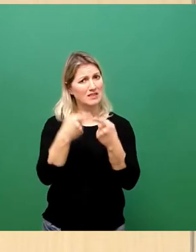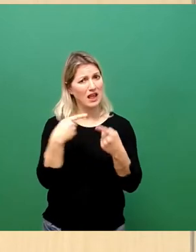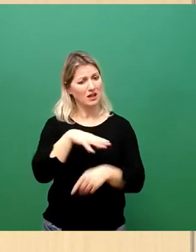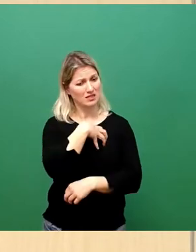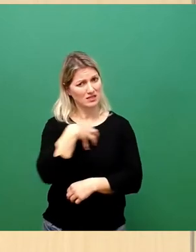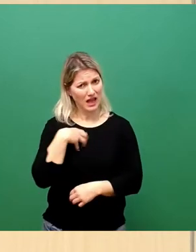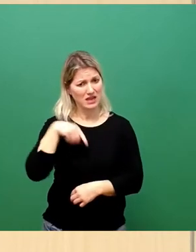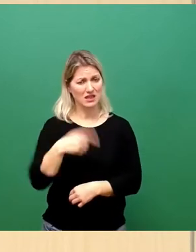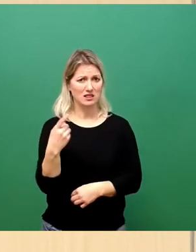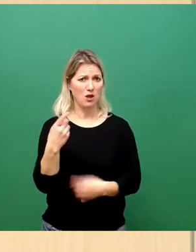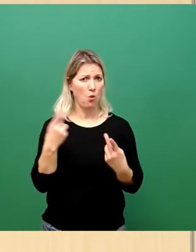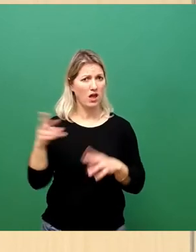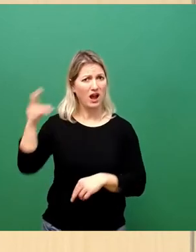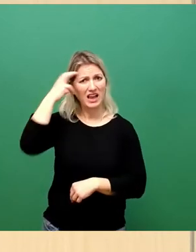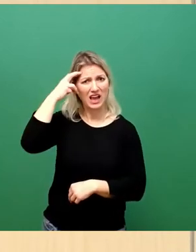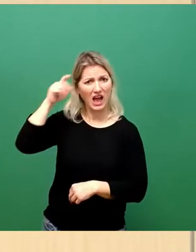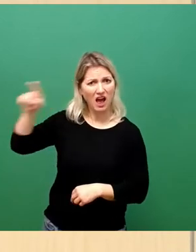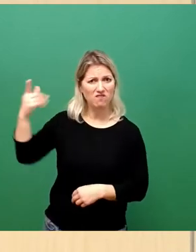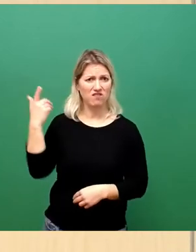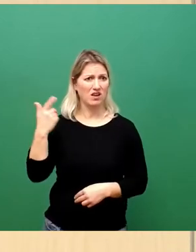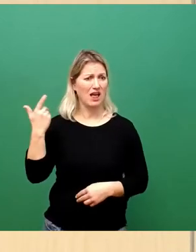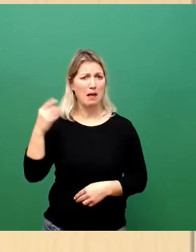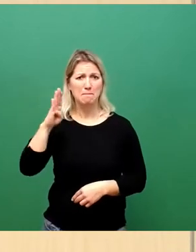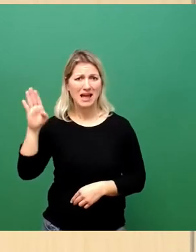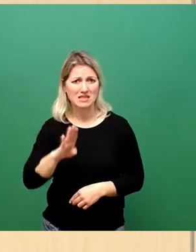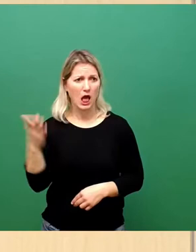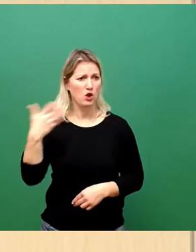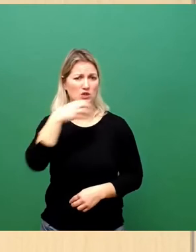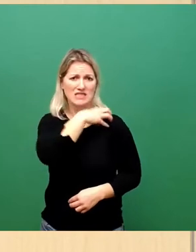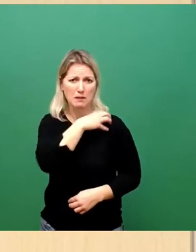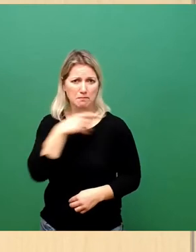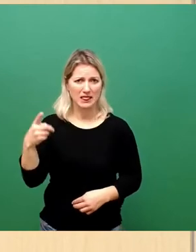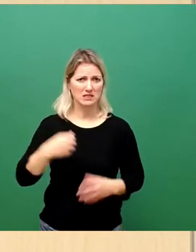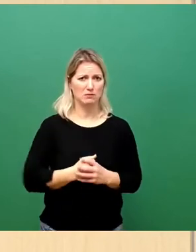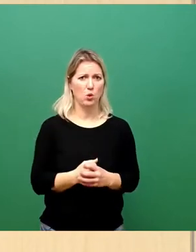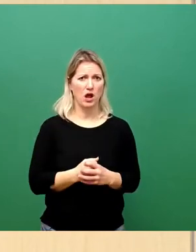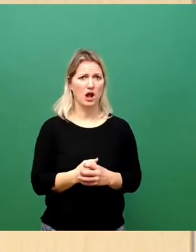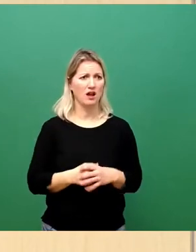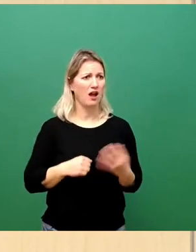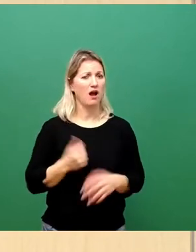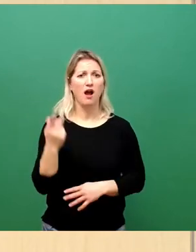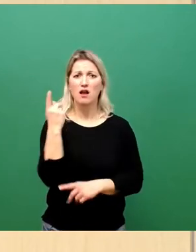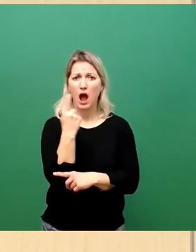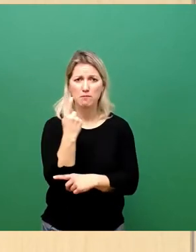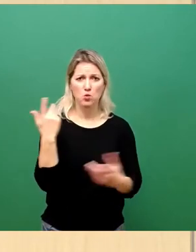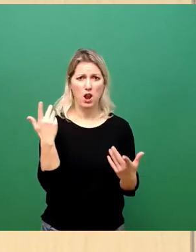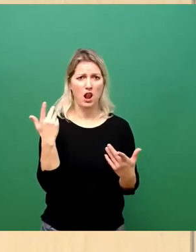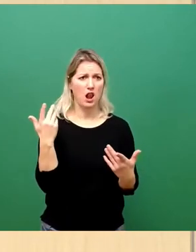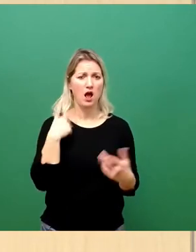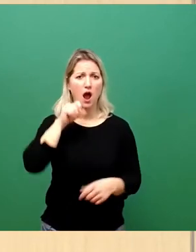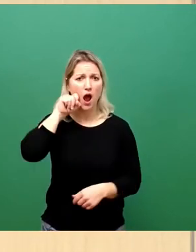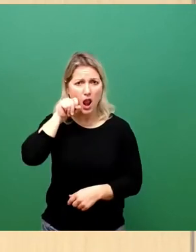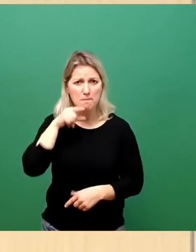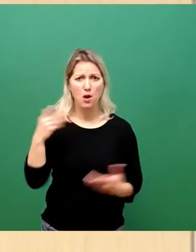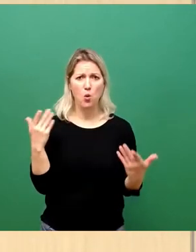Kiew, in Breslau, in St. Petersburg, in Kabul, in Aleppo, überall